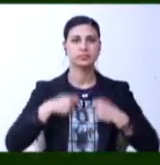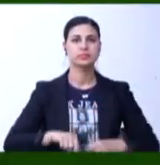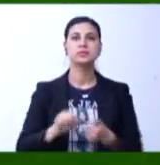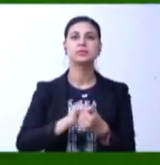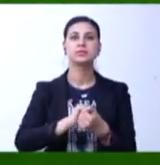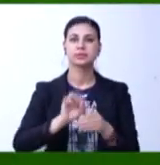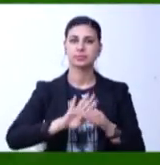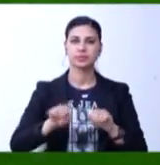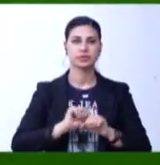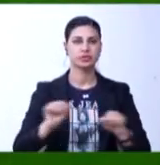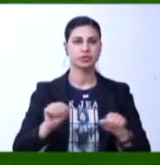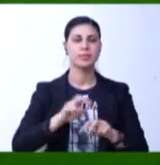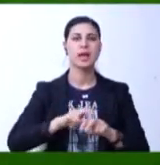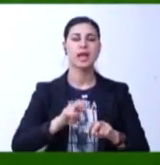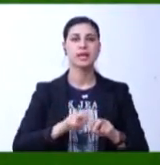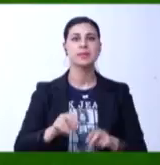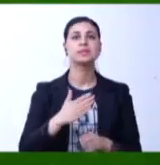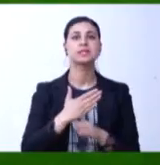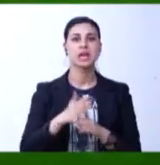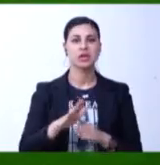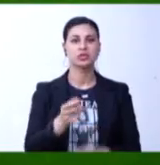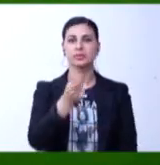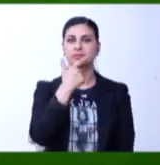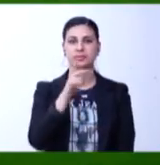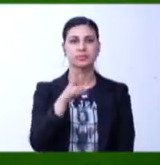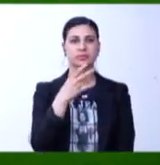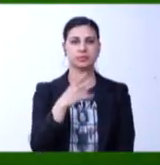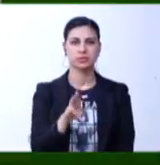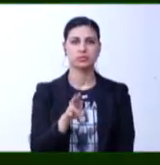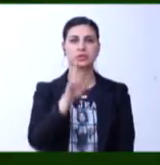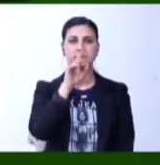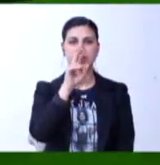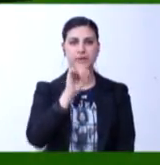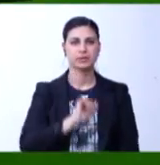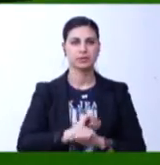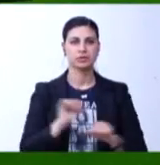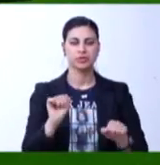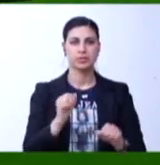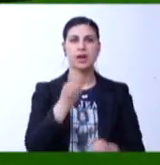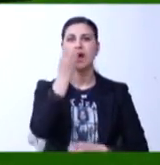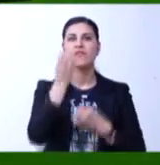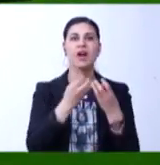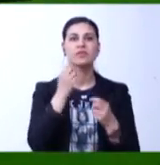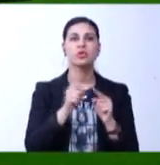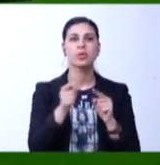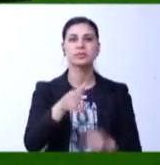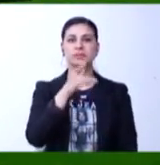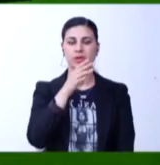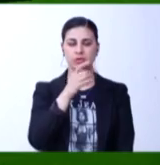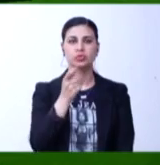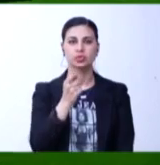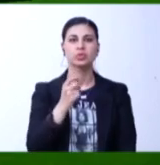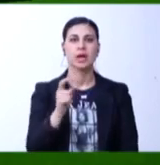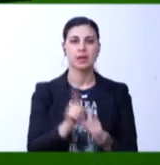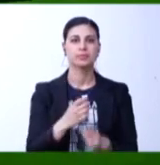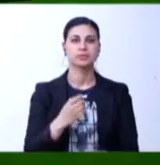გაურეცხავად. ექიმის დანიშნულების გარეშე არ მიიღოთ არც ერთი პრეპარატი. ყვავილობის პერიოდში მოერიდეთ